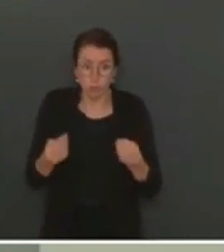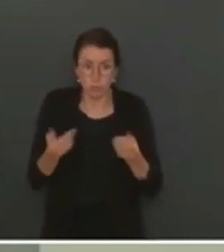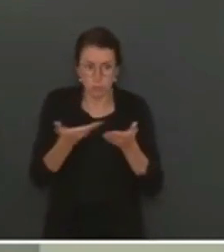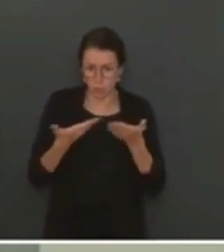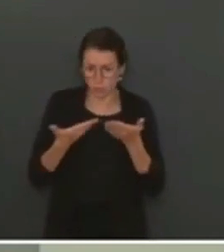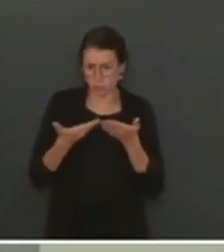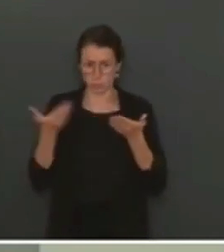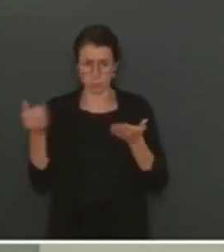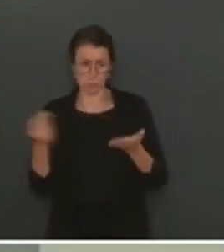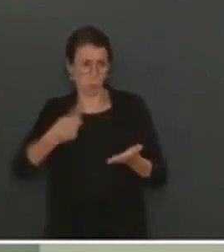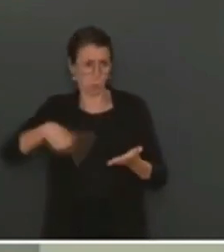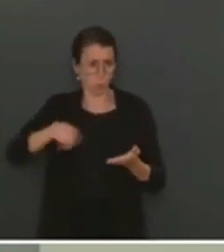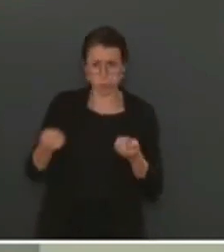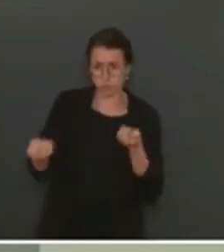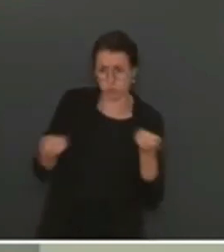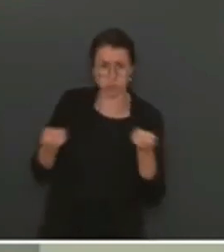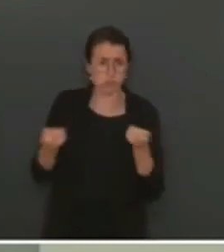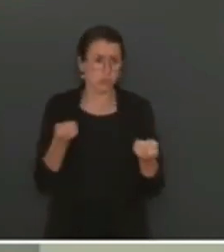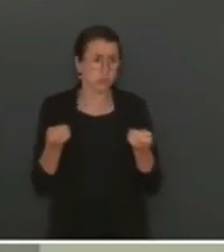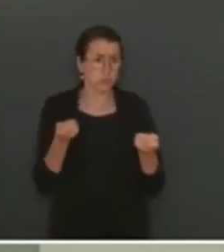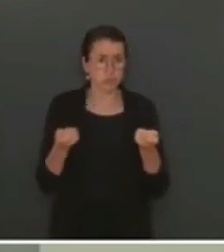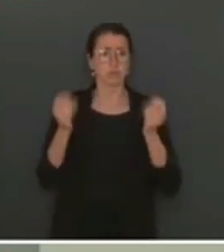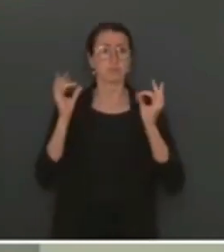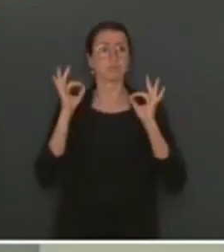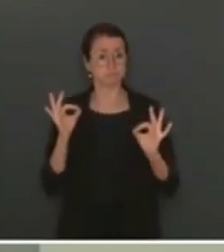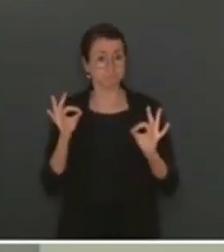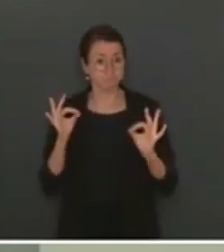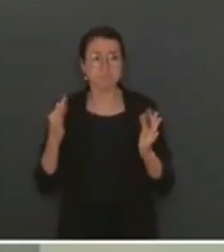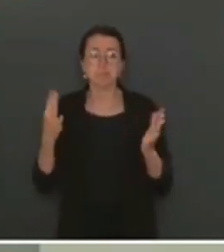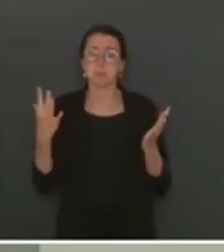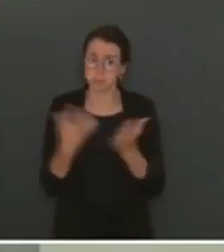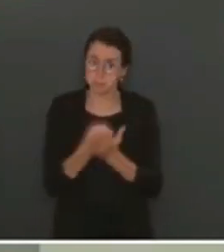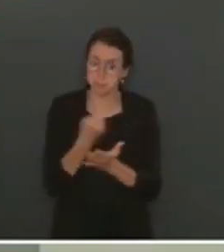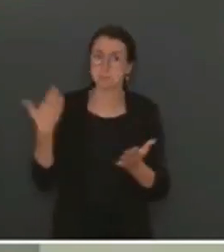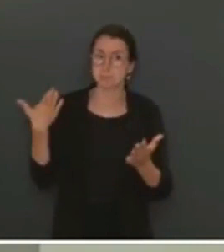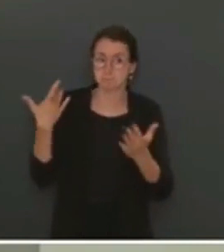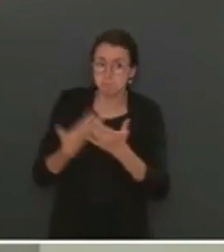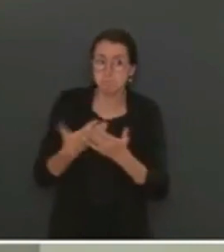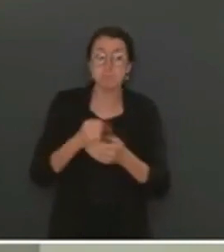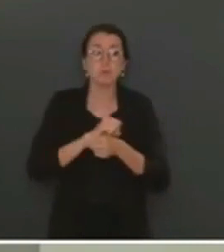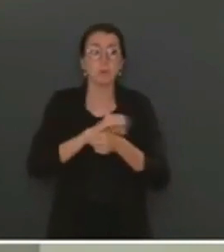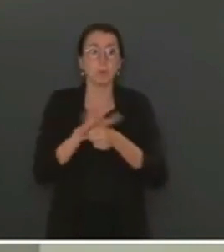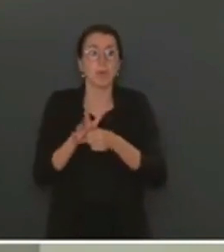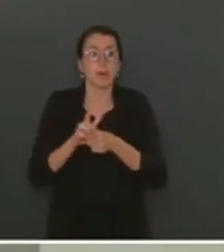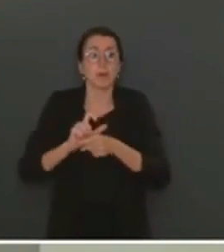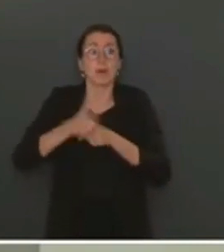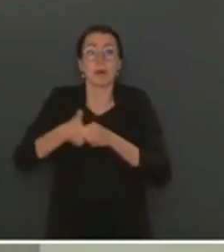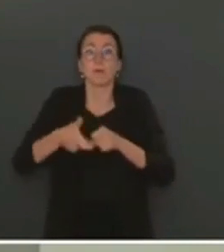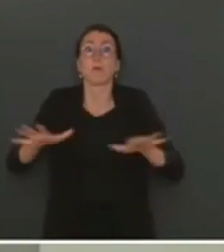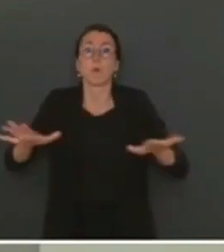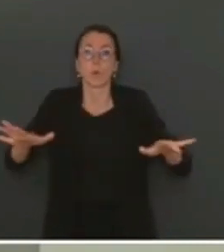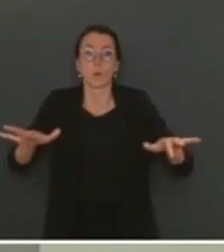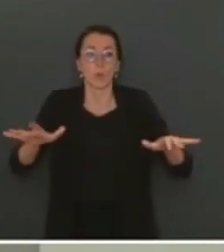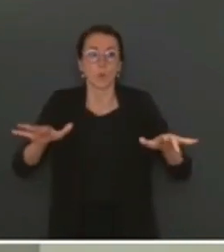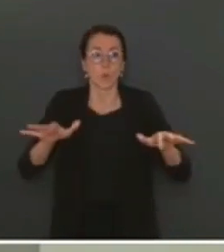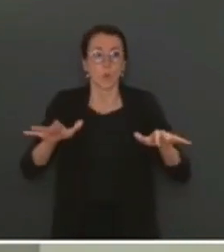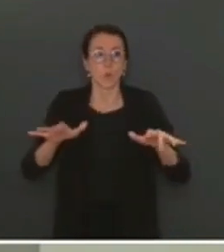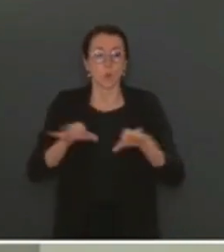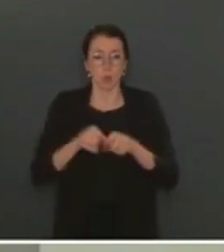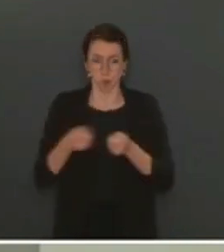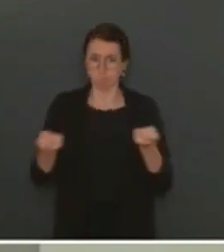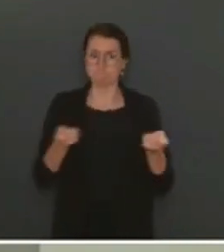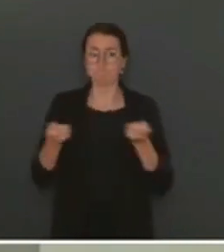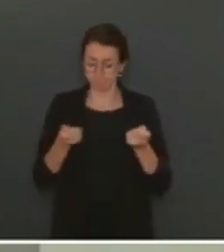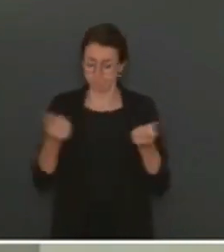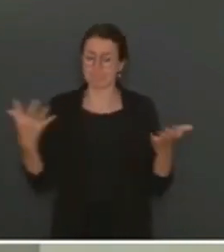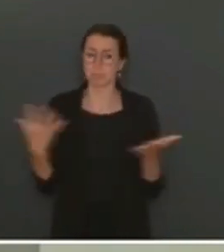بالجيكا في الفيديو السابق كنت خليت لكم الفيديو عن تقرير اللي غديديره رئيس الحكومة الصوفي والميز عن